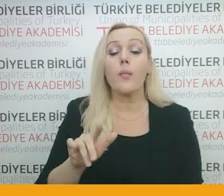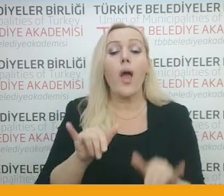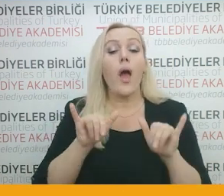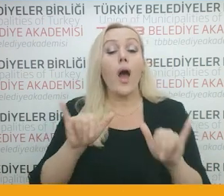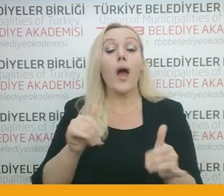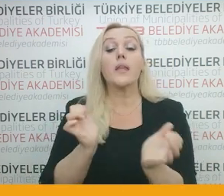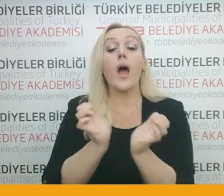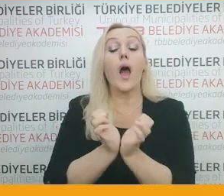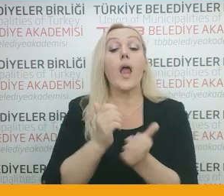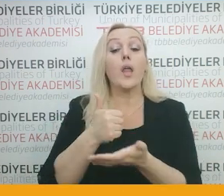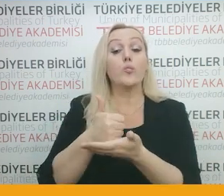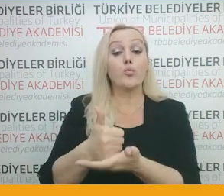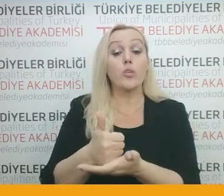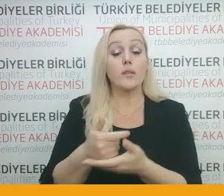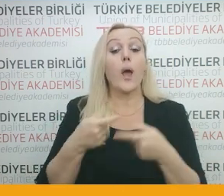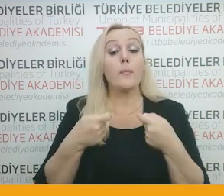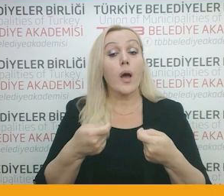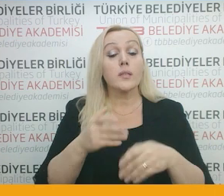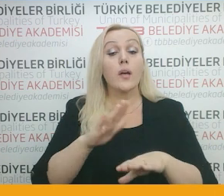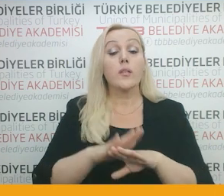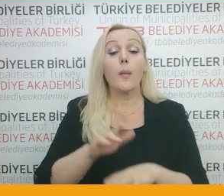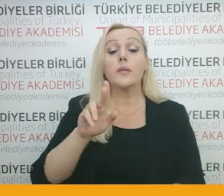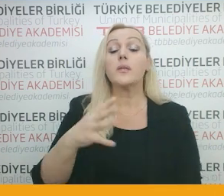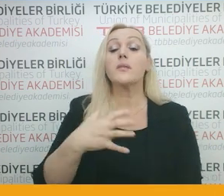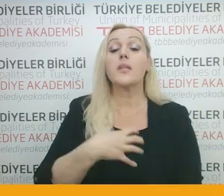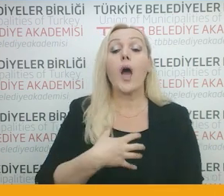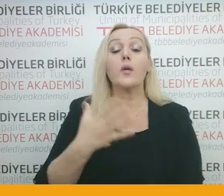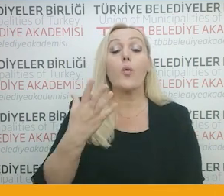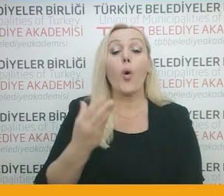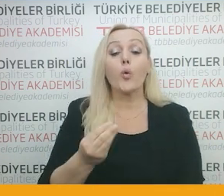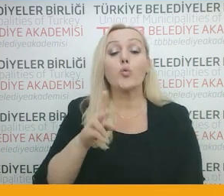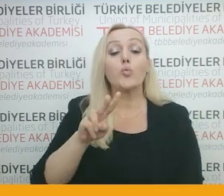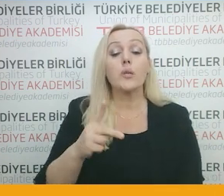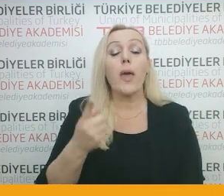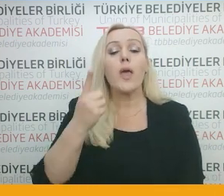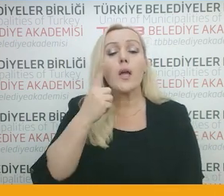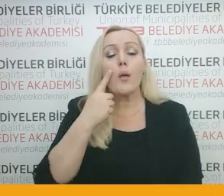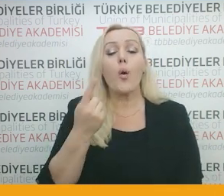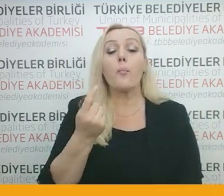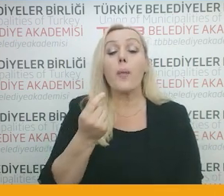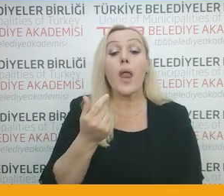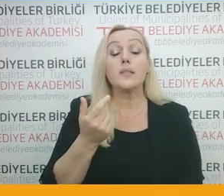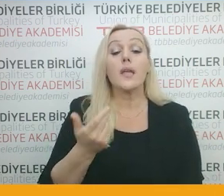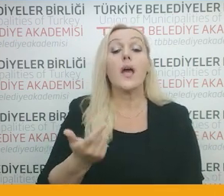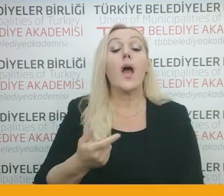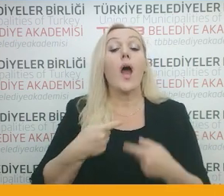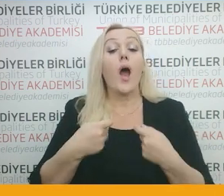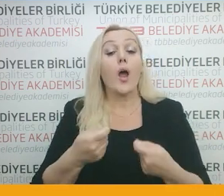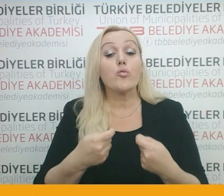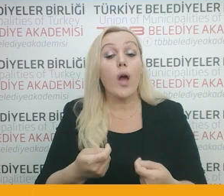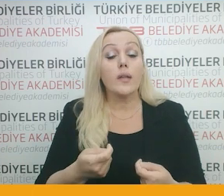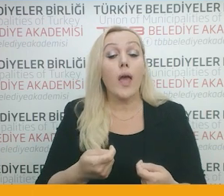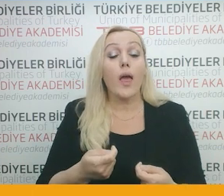aile bütçesini harcadığımızda sahip olduğumuz hassasiyeti kamu bütçesini kullanırken de göstermeliyiz.